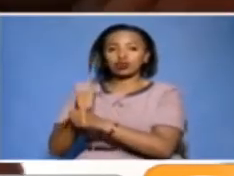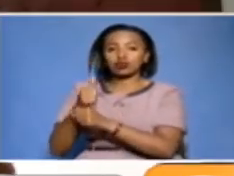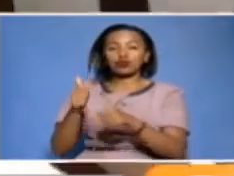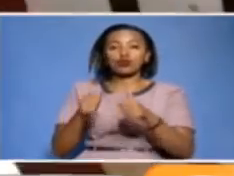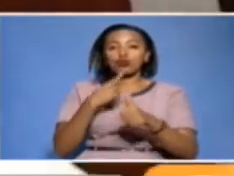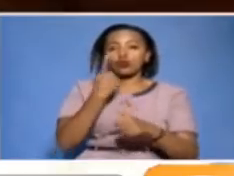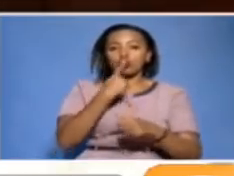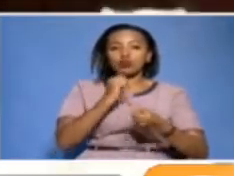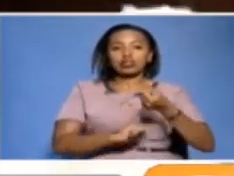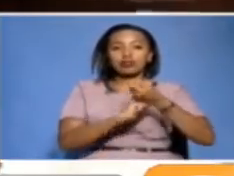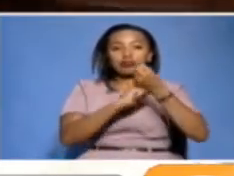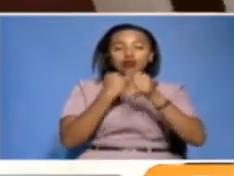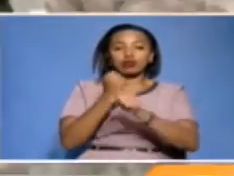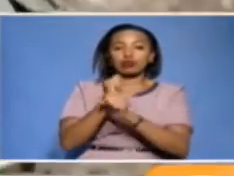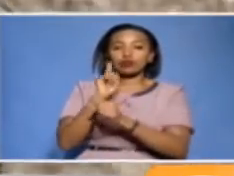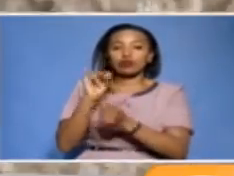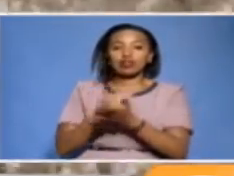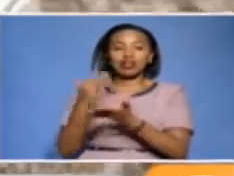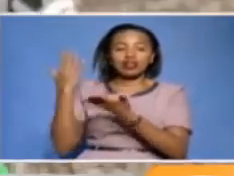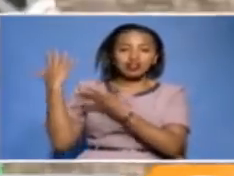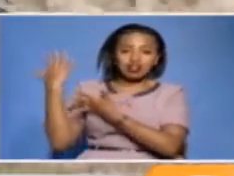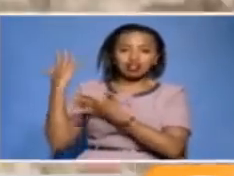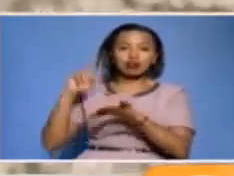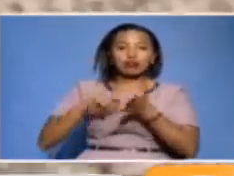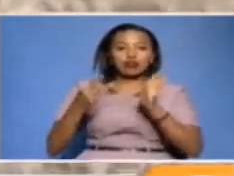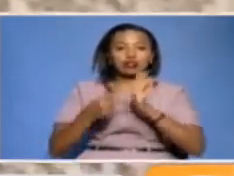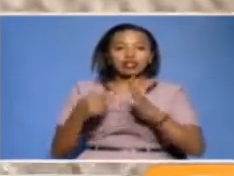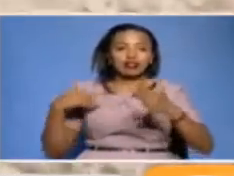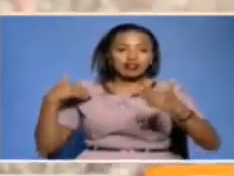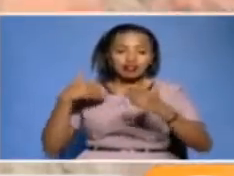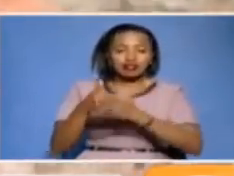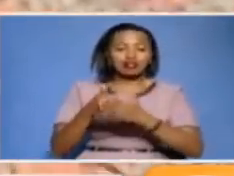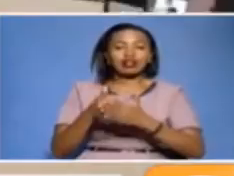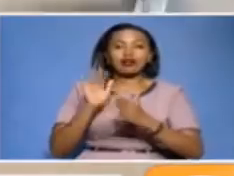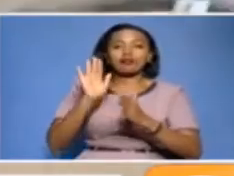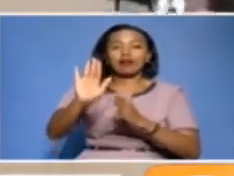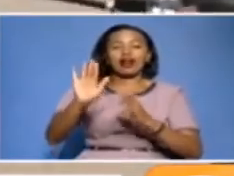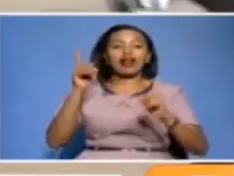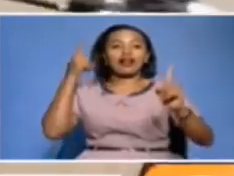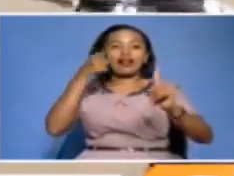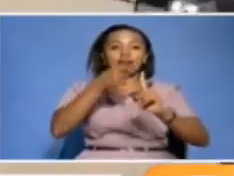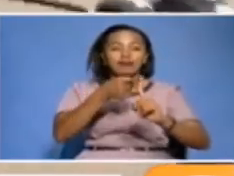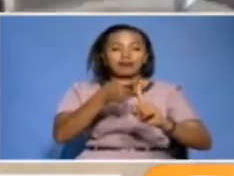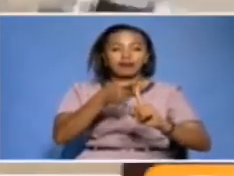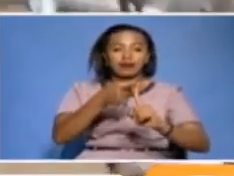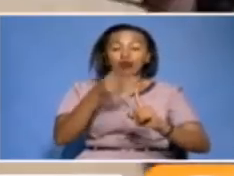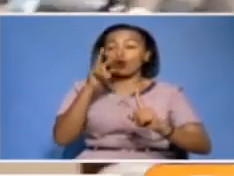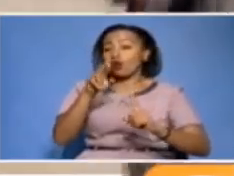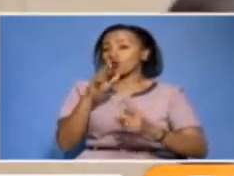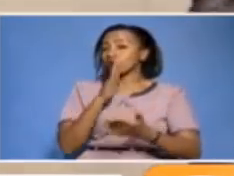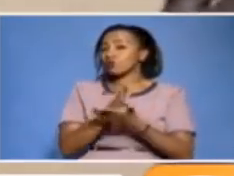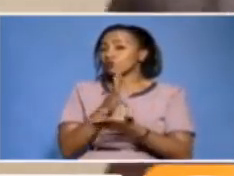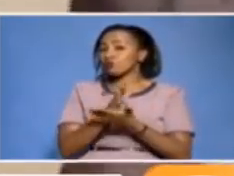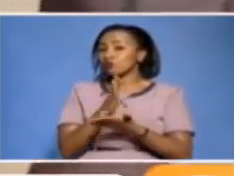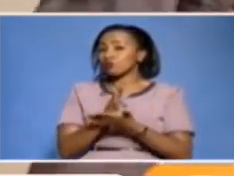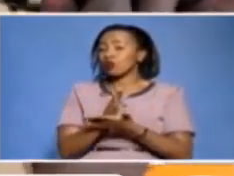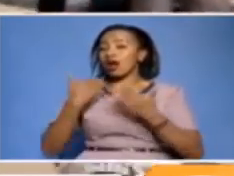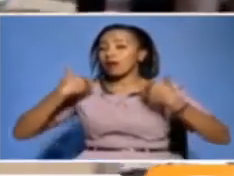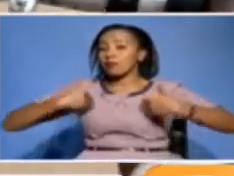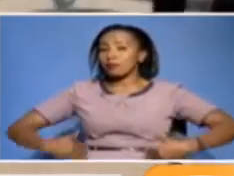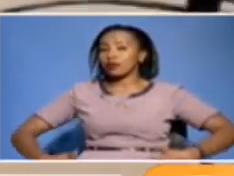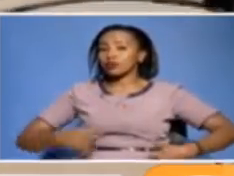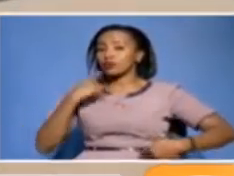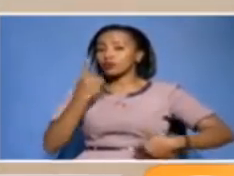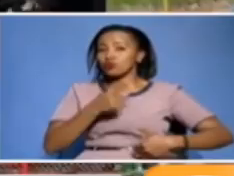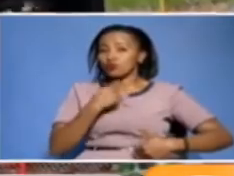yanayowasaidia katika kuhakikisha uvumbuzi huu umefikia malengo yake. Ama kweli aliye na hamu ya kupanda